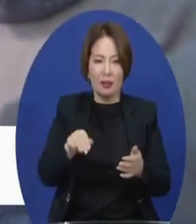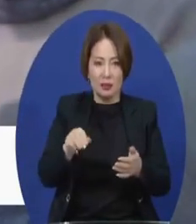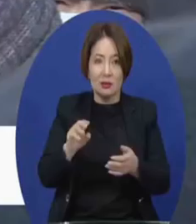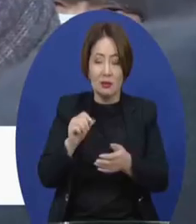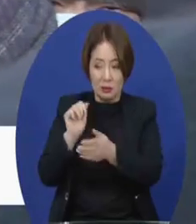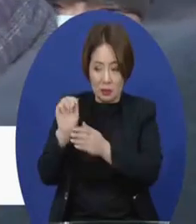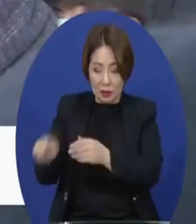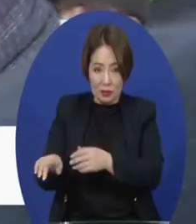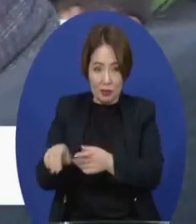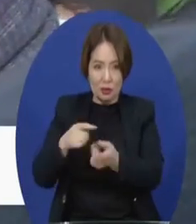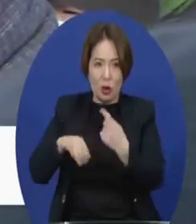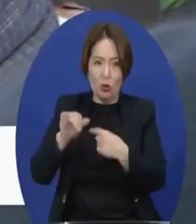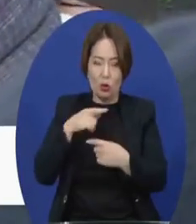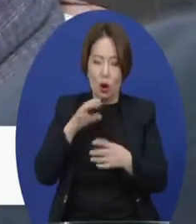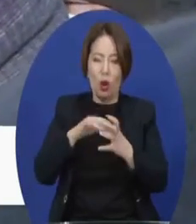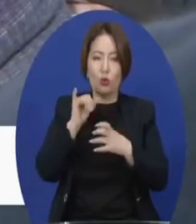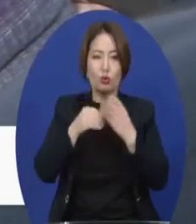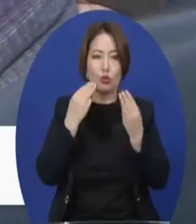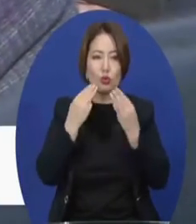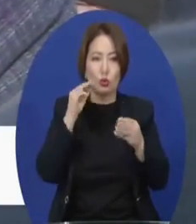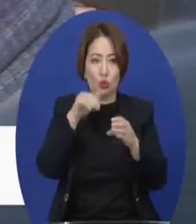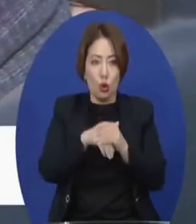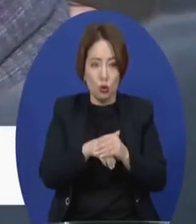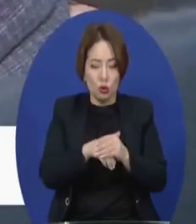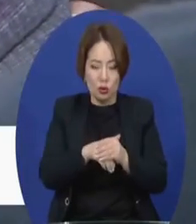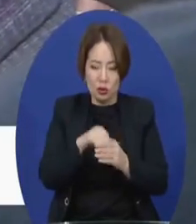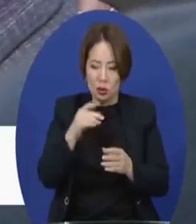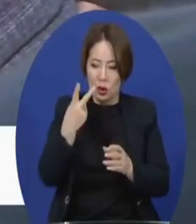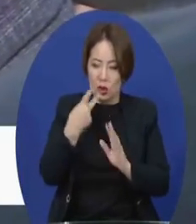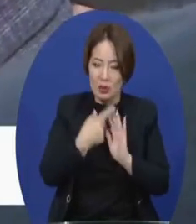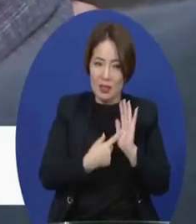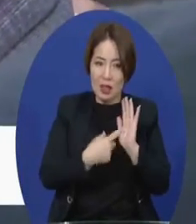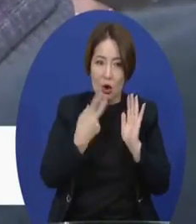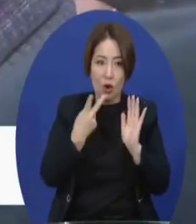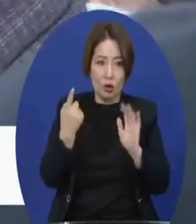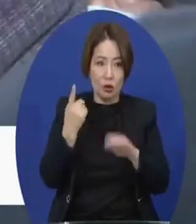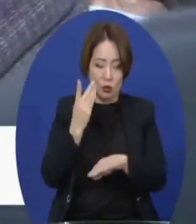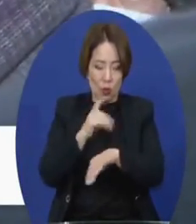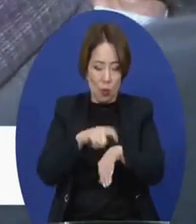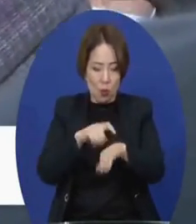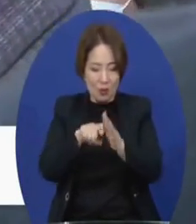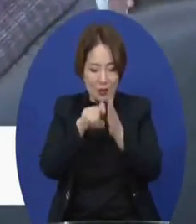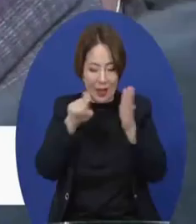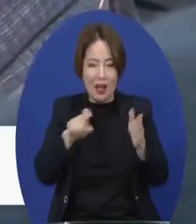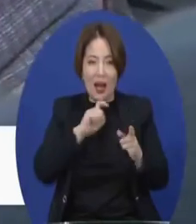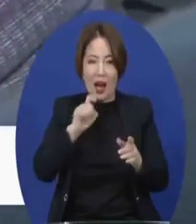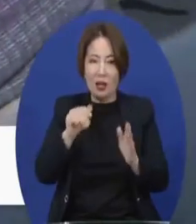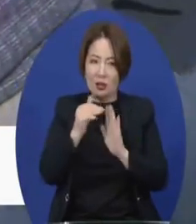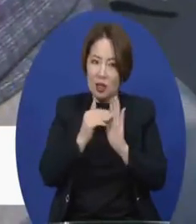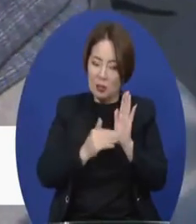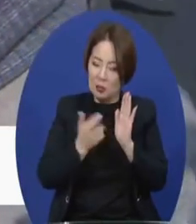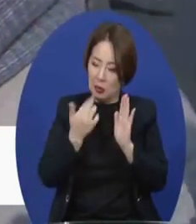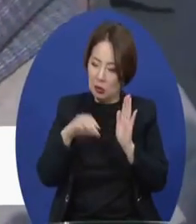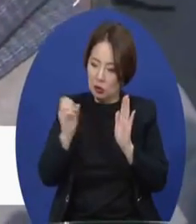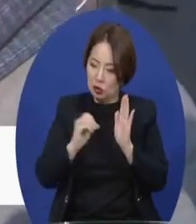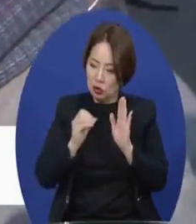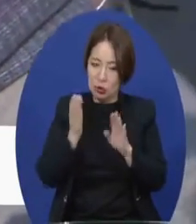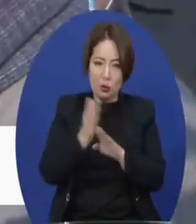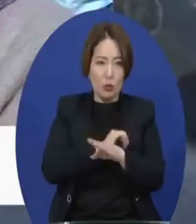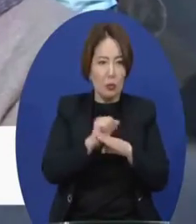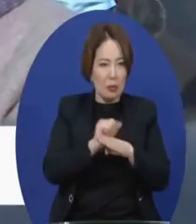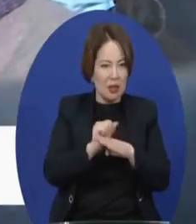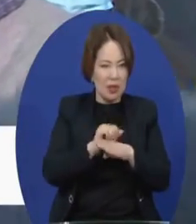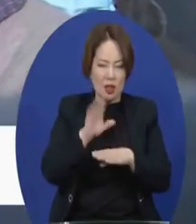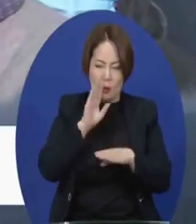толгой компани олон улсын шүүхэд хандсан бөгөөд 2-р сарын 21-ний дотор хариу тайлбар өгөх ёстой. Бид үүнд бэлдэж байна. Иймд